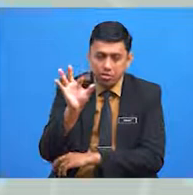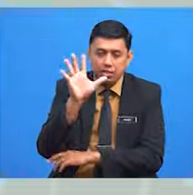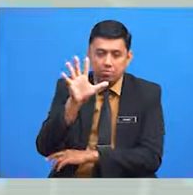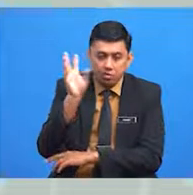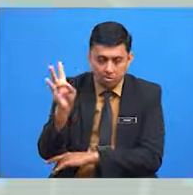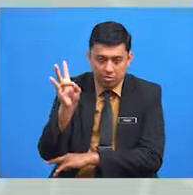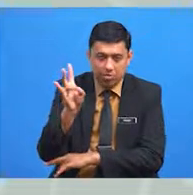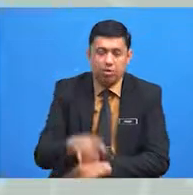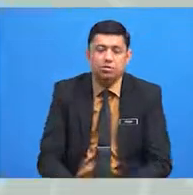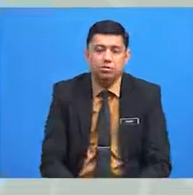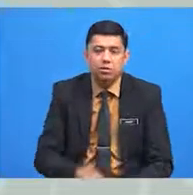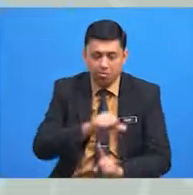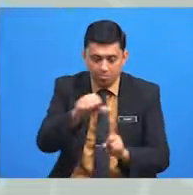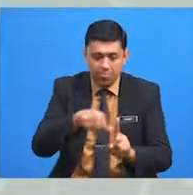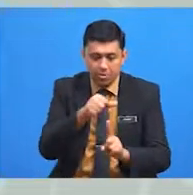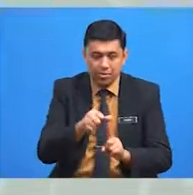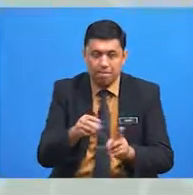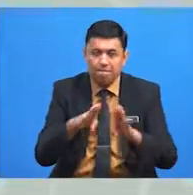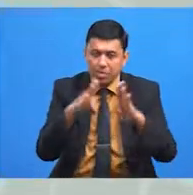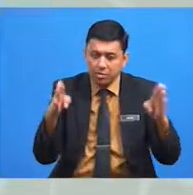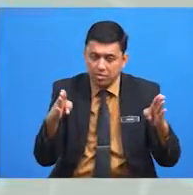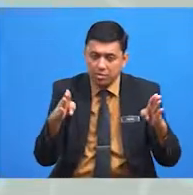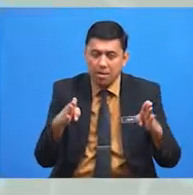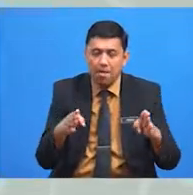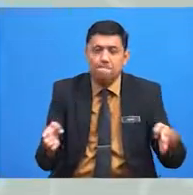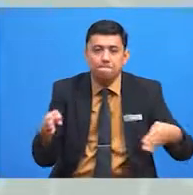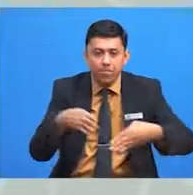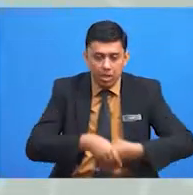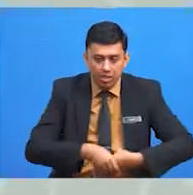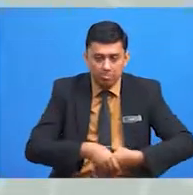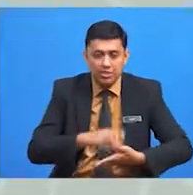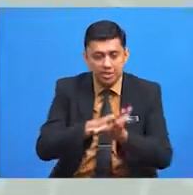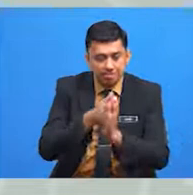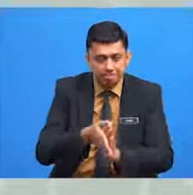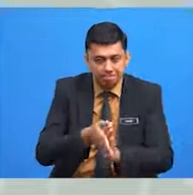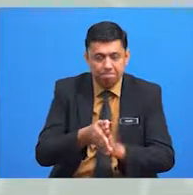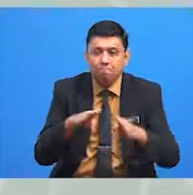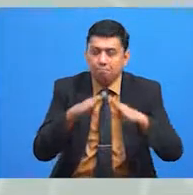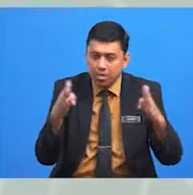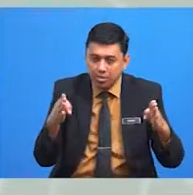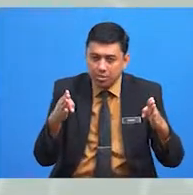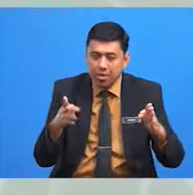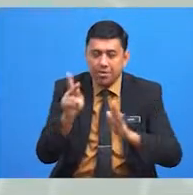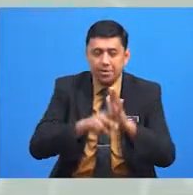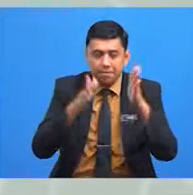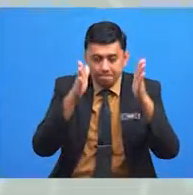1957, apabila Bahasa Melayu menjadi bahasa kebangsaan melalui